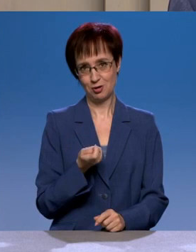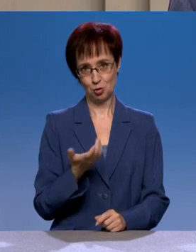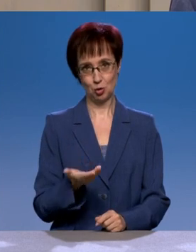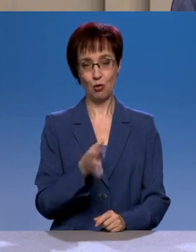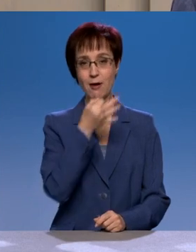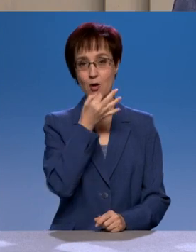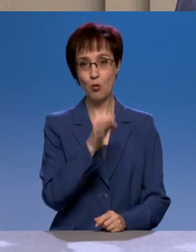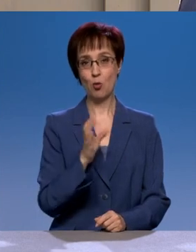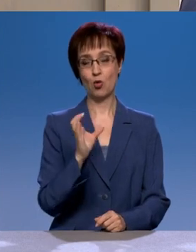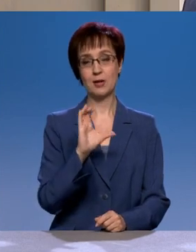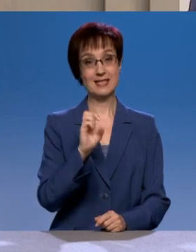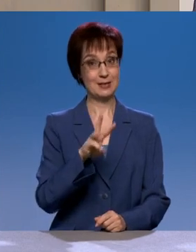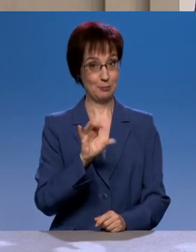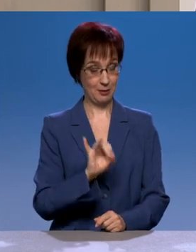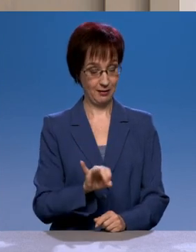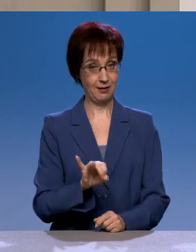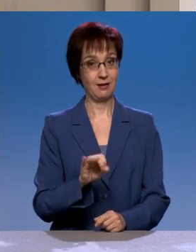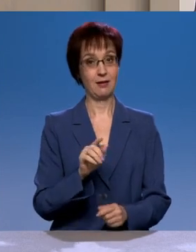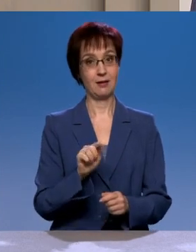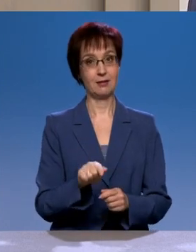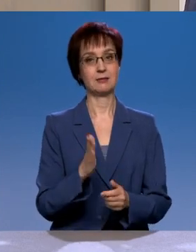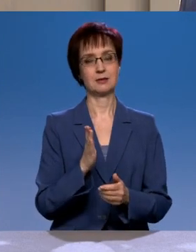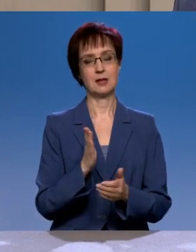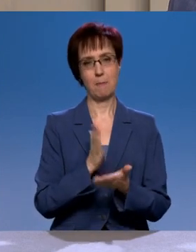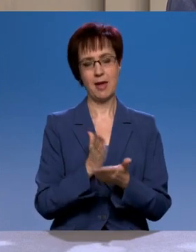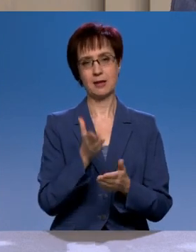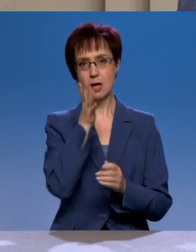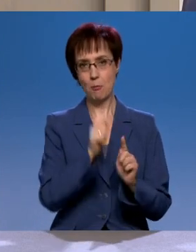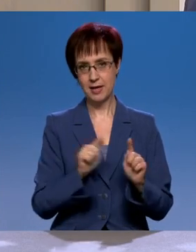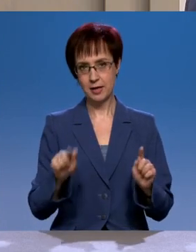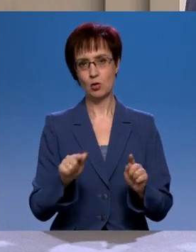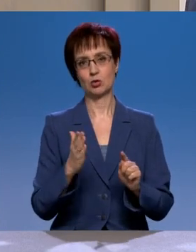массовой информации проходит период становления, взросления,